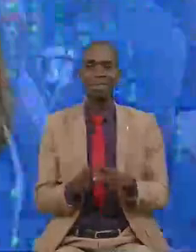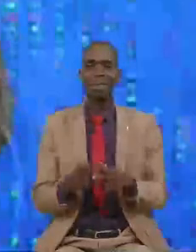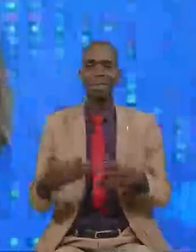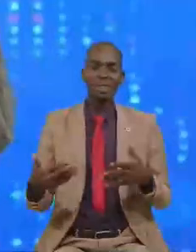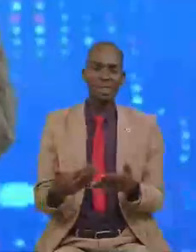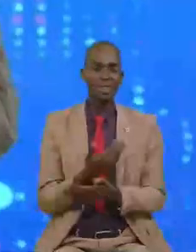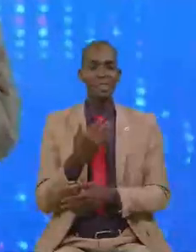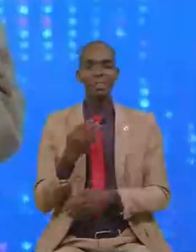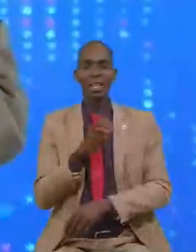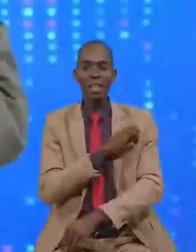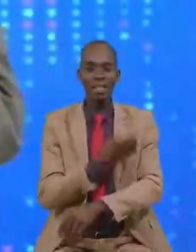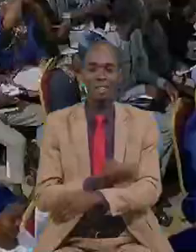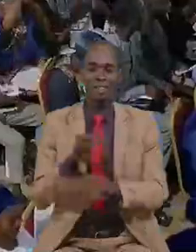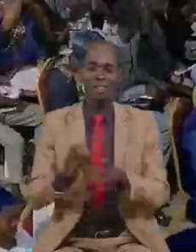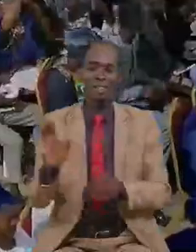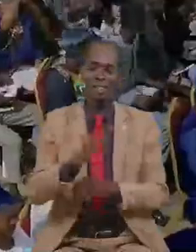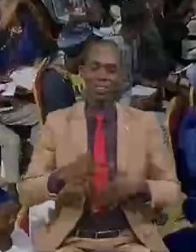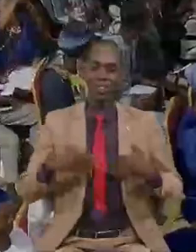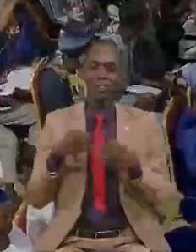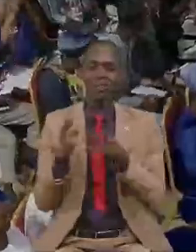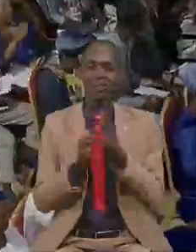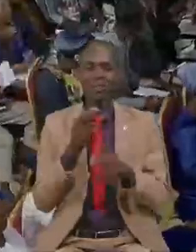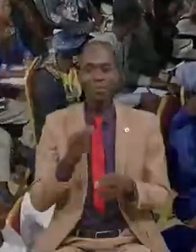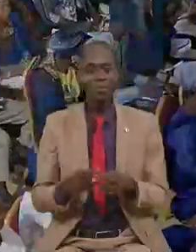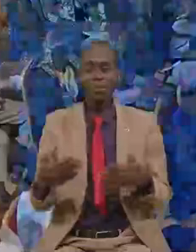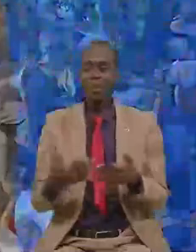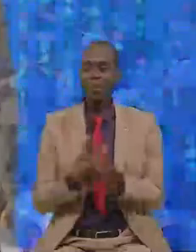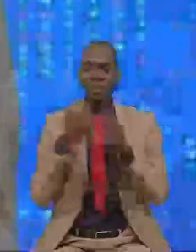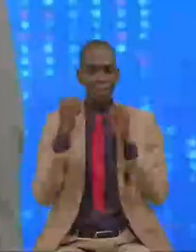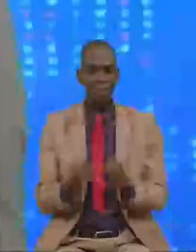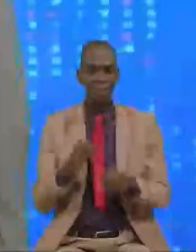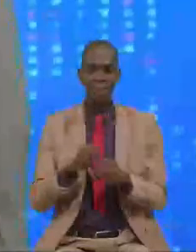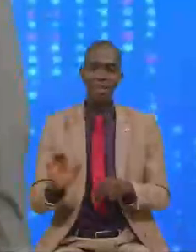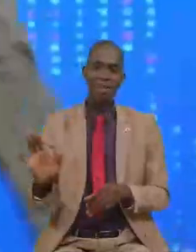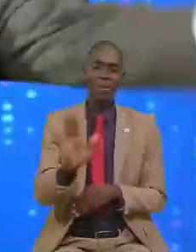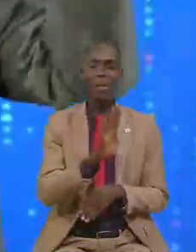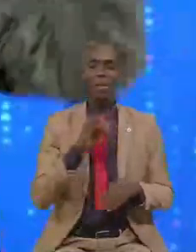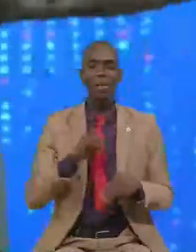Une nouvelle énergie dans ta vie. Une nouvelle puissance dans ta vie.